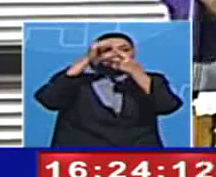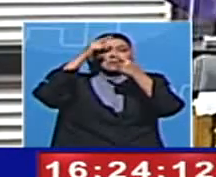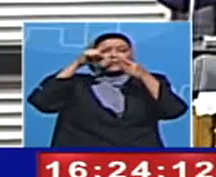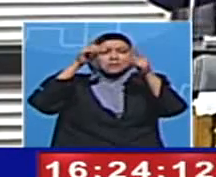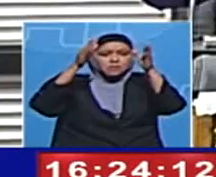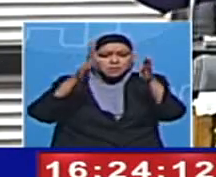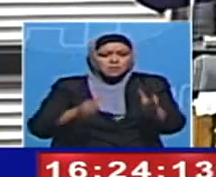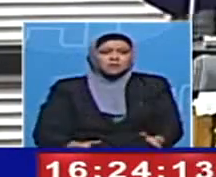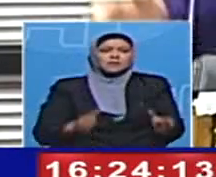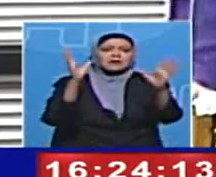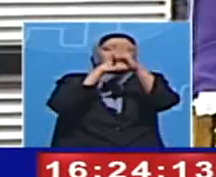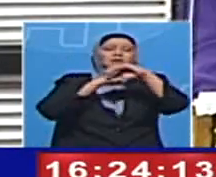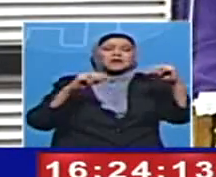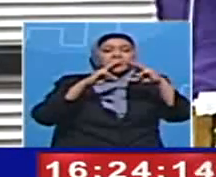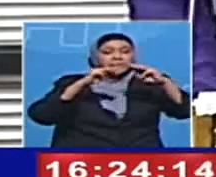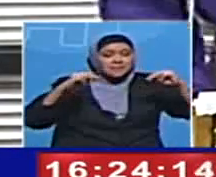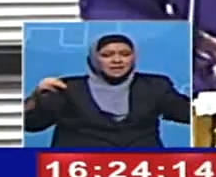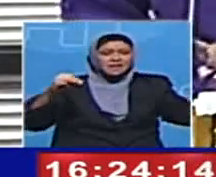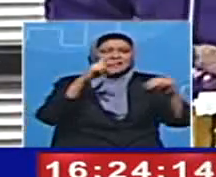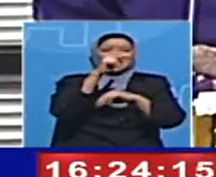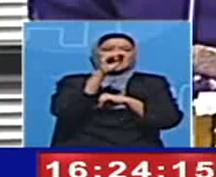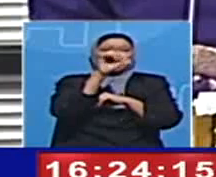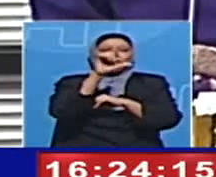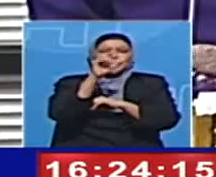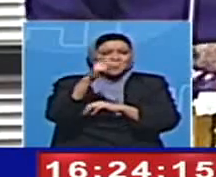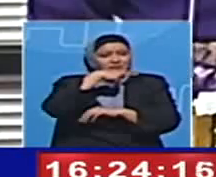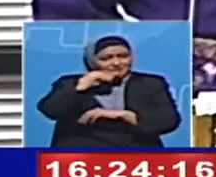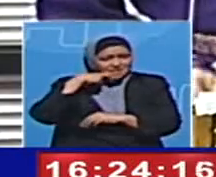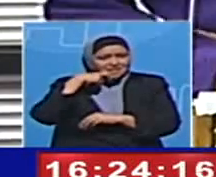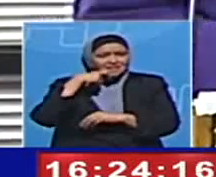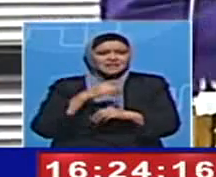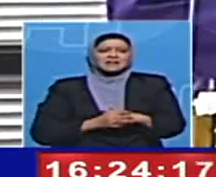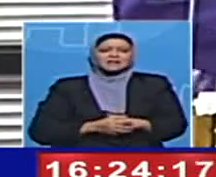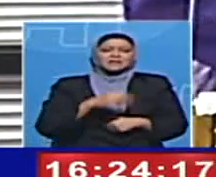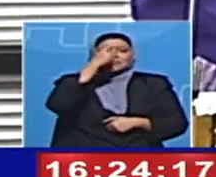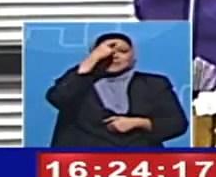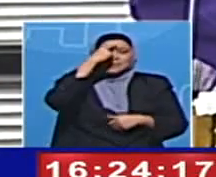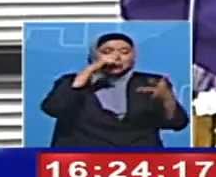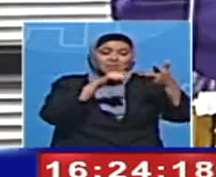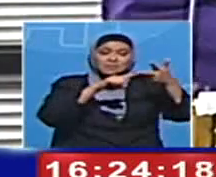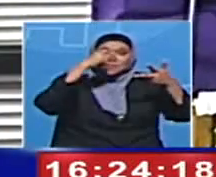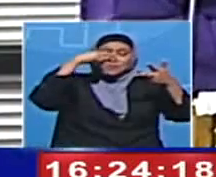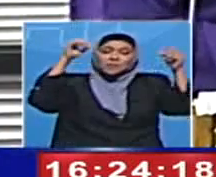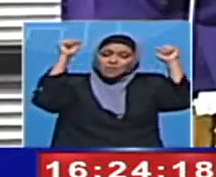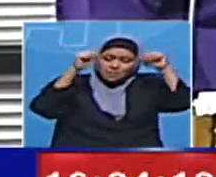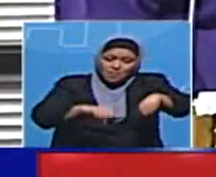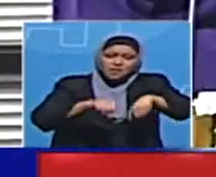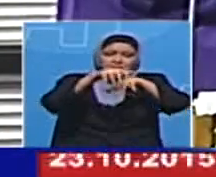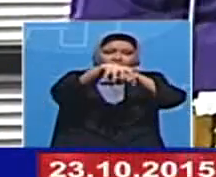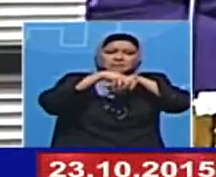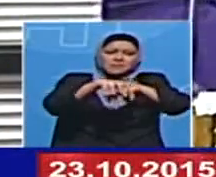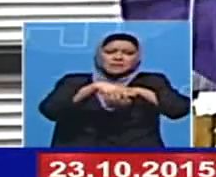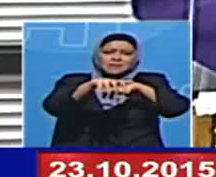Mi kolok kering ketiga bagi membolehkan petani